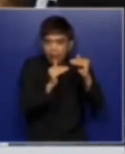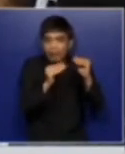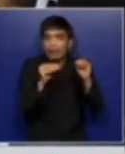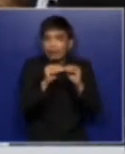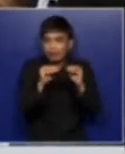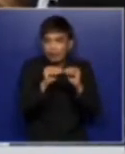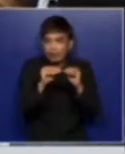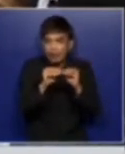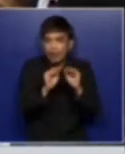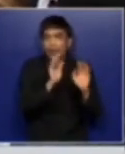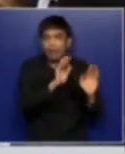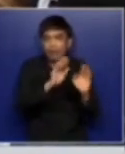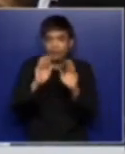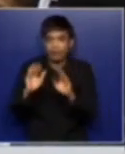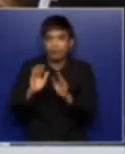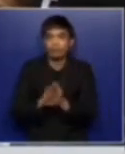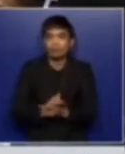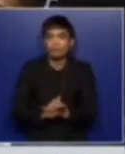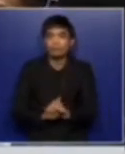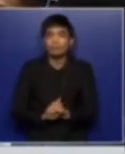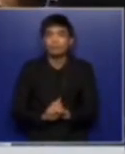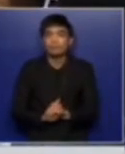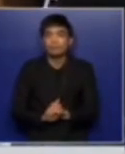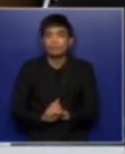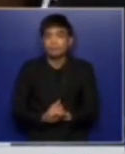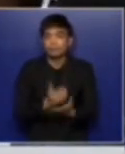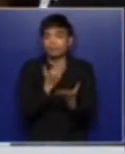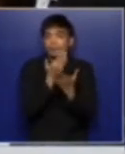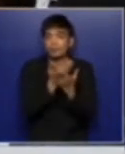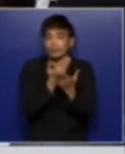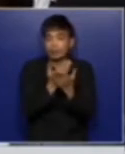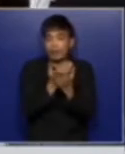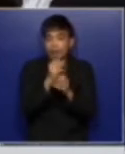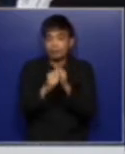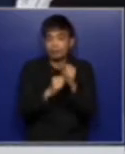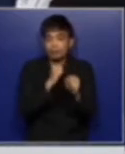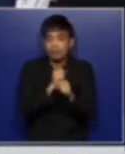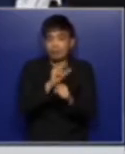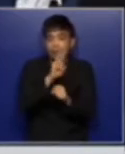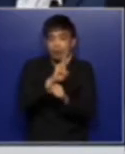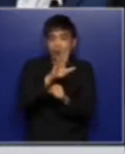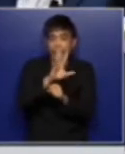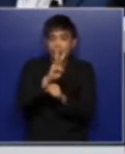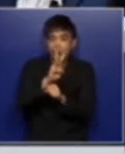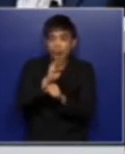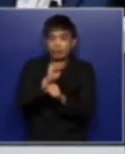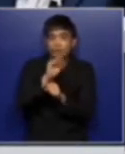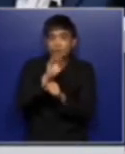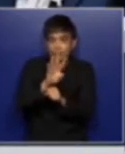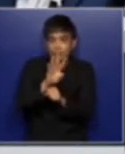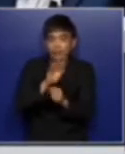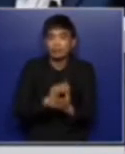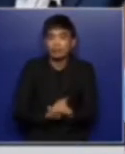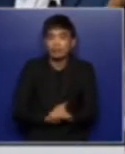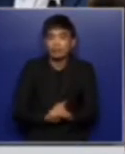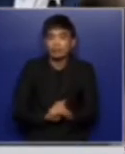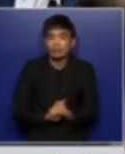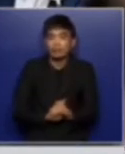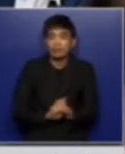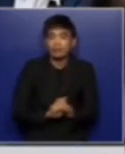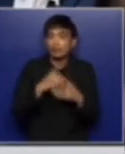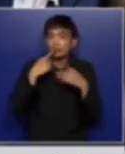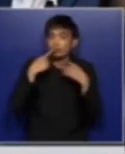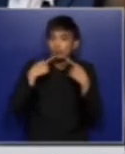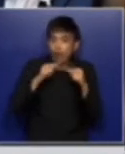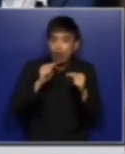ในตรงนี้ไปท่านประธานครับงบประมาณปี2564เนี่ยที่ผมบอกว่ามันไม่ได้ตอบสนอง